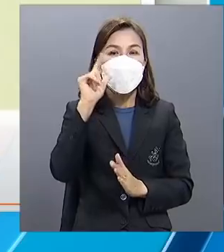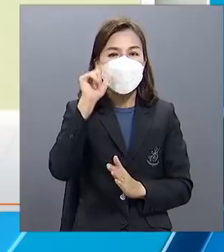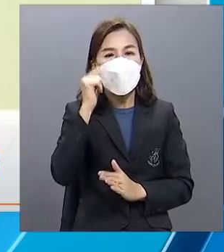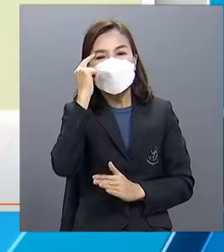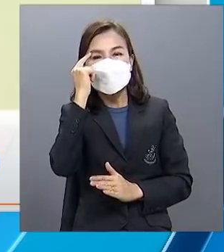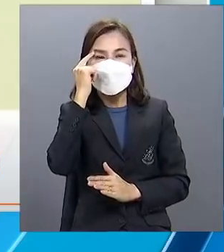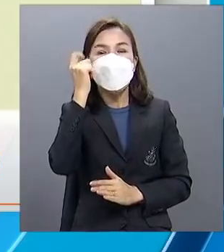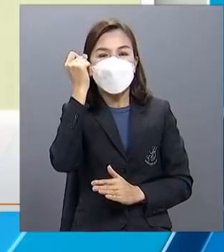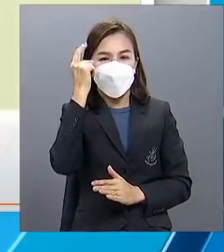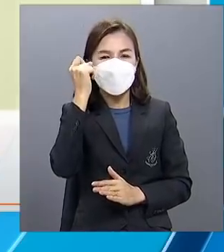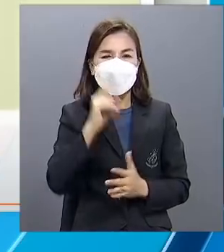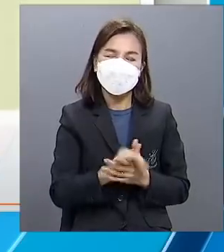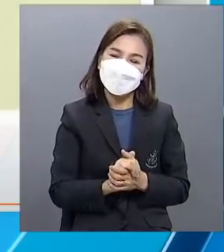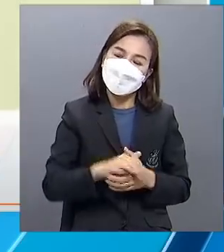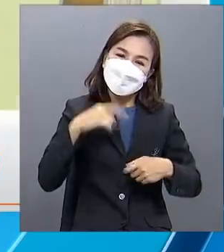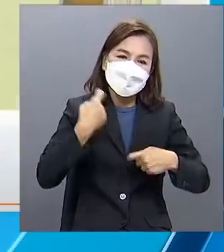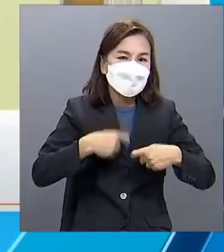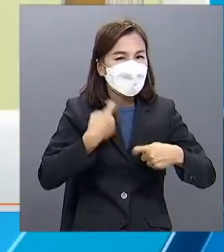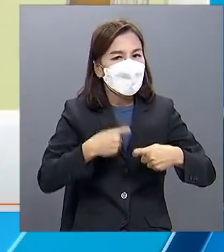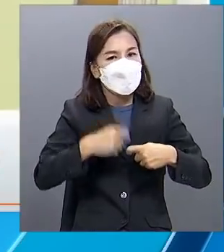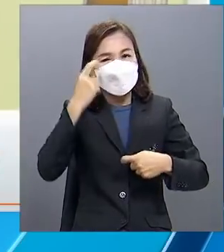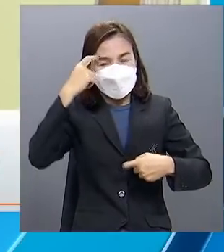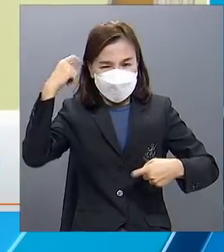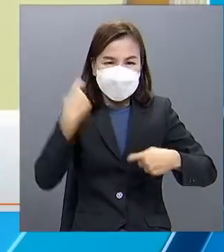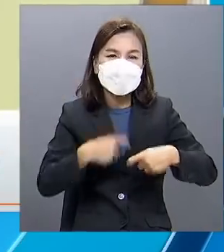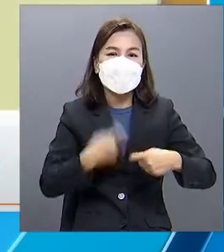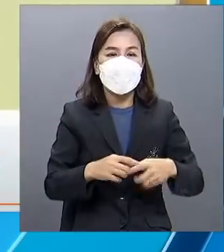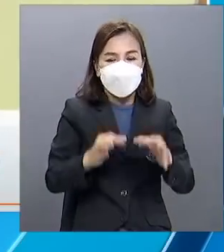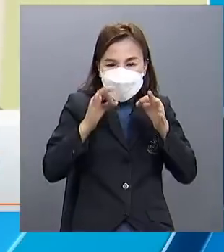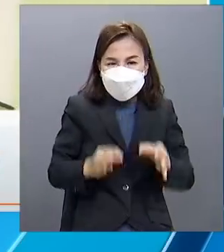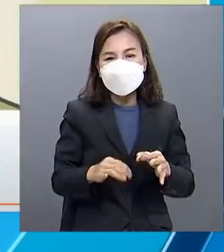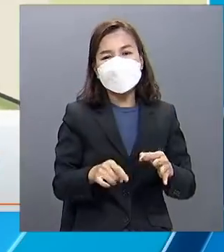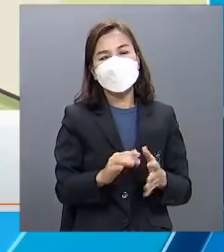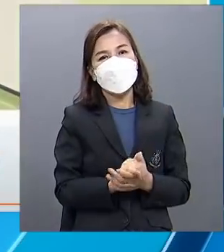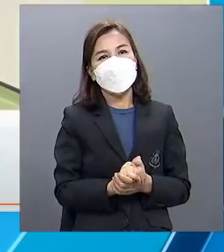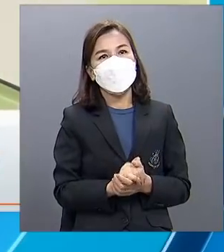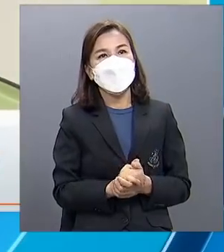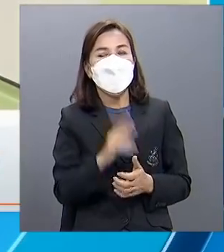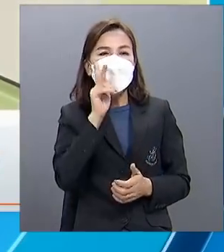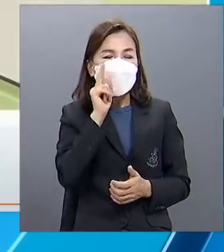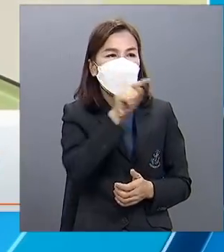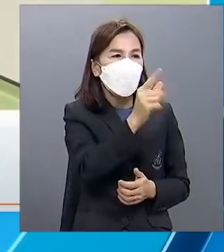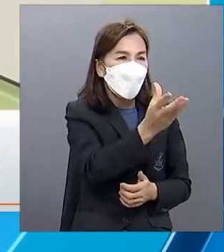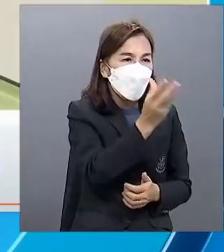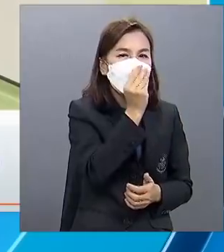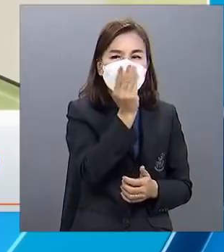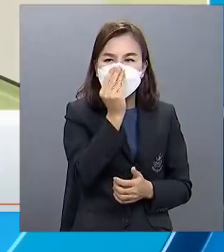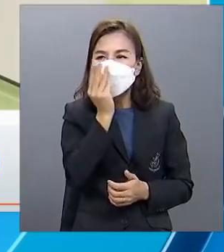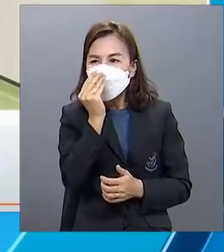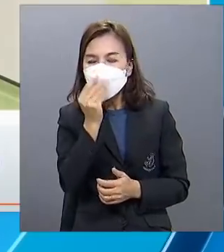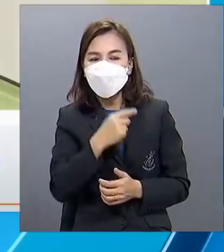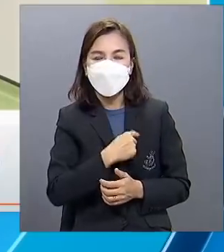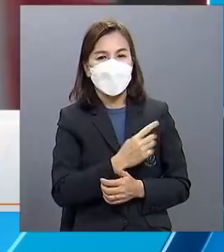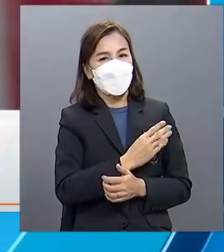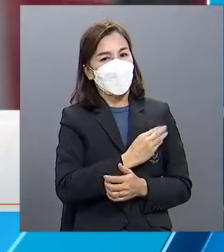บุคคลที่เป็นห้องแม่เนี่ยจะต้องมีการตัดสินใจการหรือด้วยความที่ข่าวสารเยอะมากและความกลัวก็มีอยู่ในเรื่องของ Black Sea